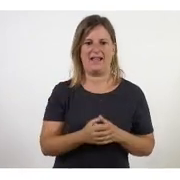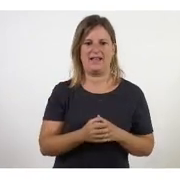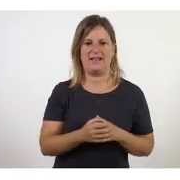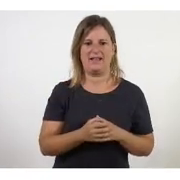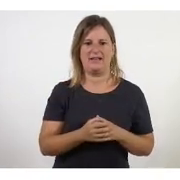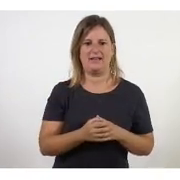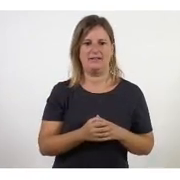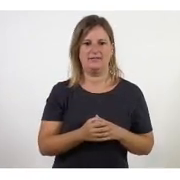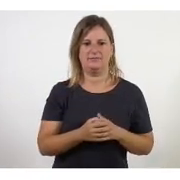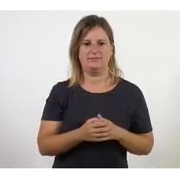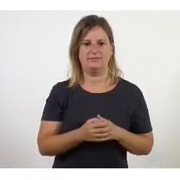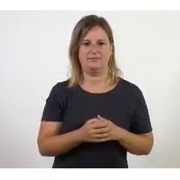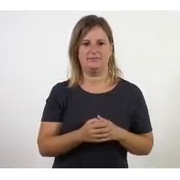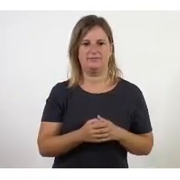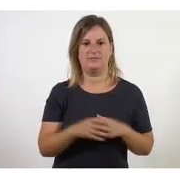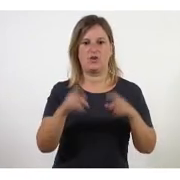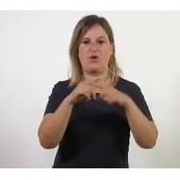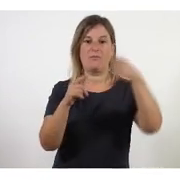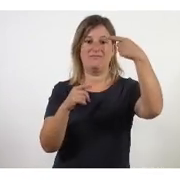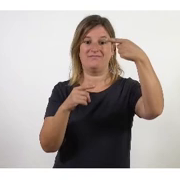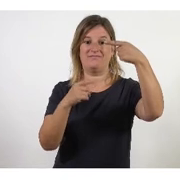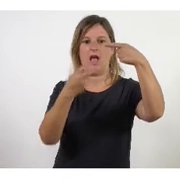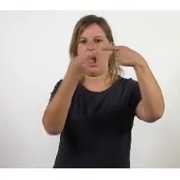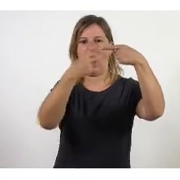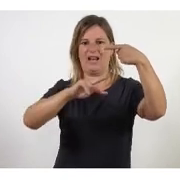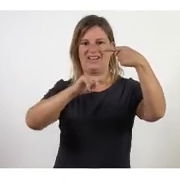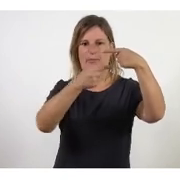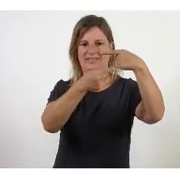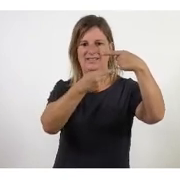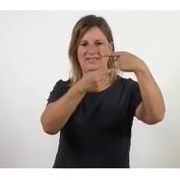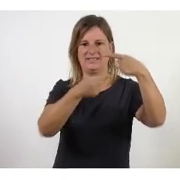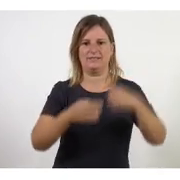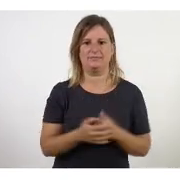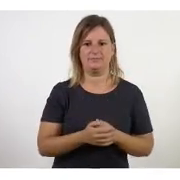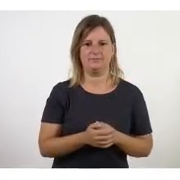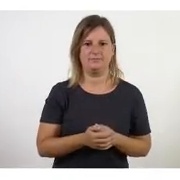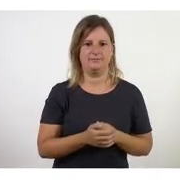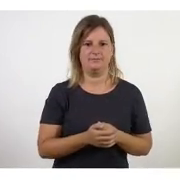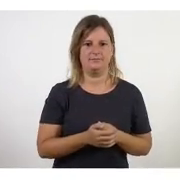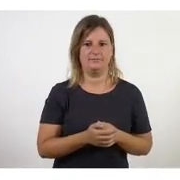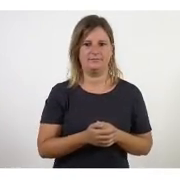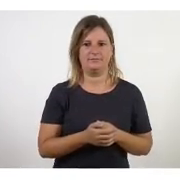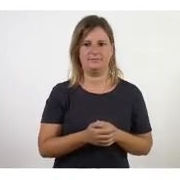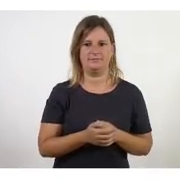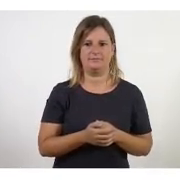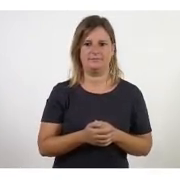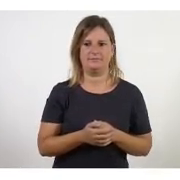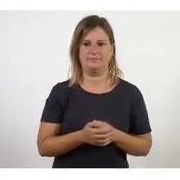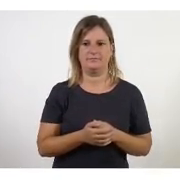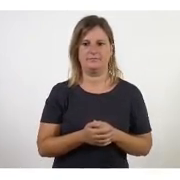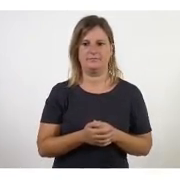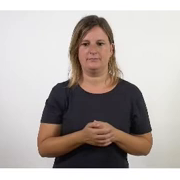Opac al 100%. He fet un negatiu. Fons blau, lletra blanca, lletra blava, fons